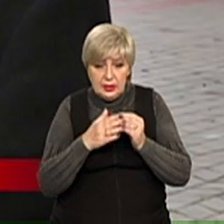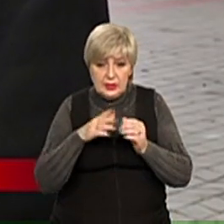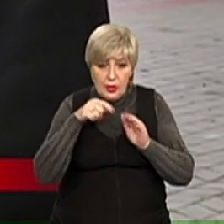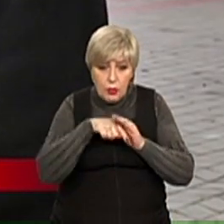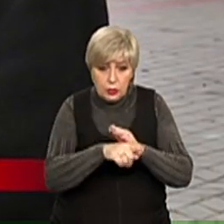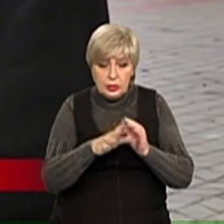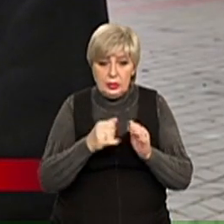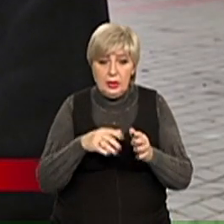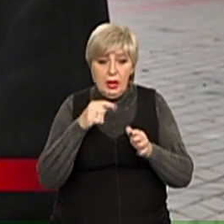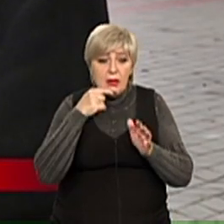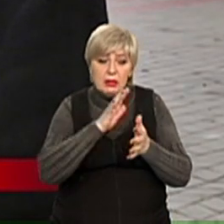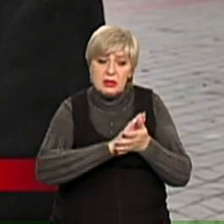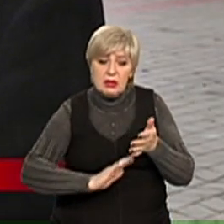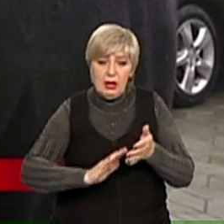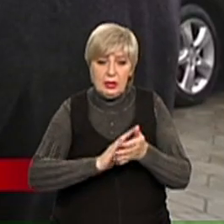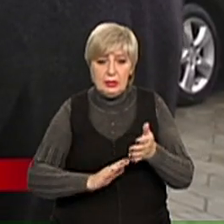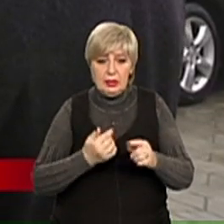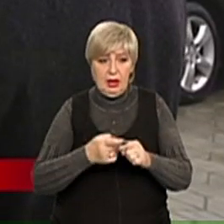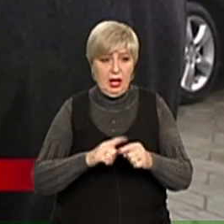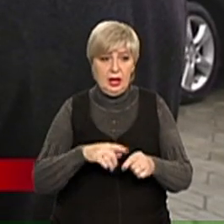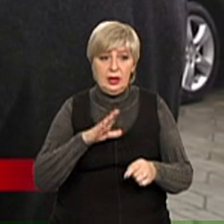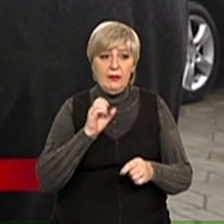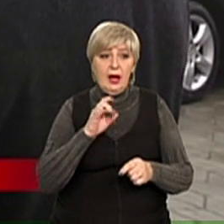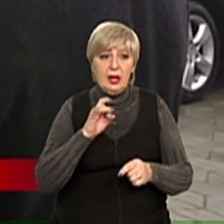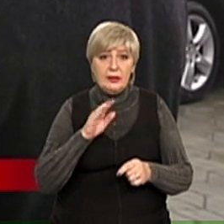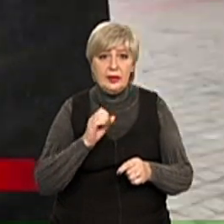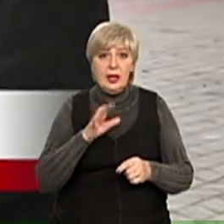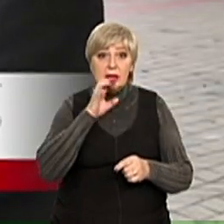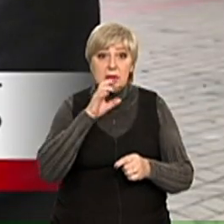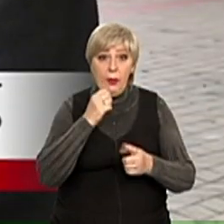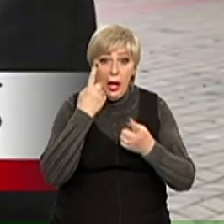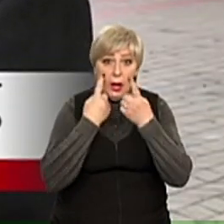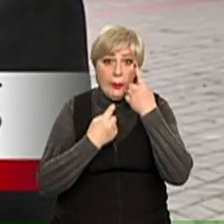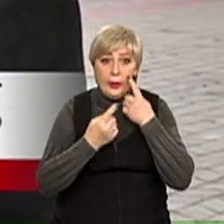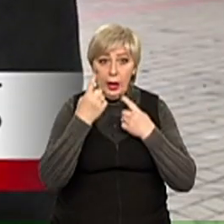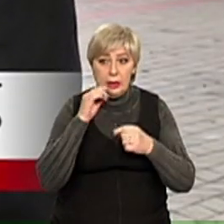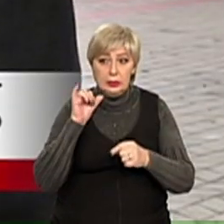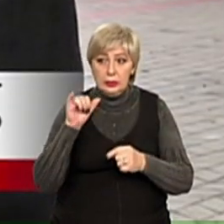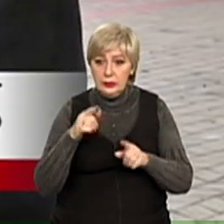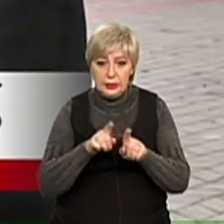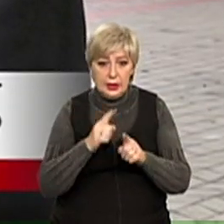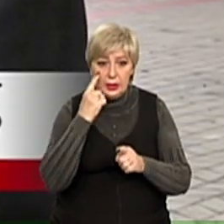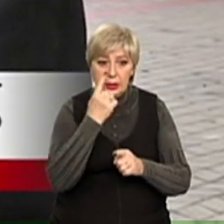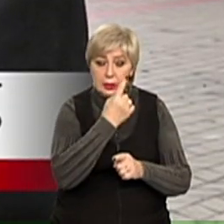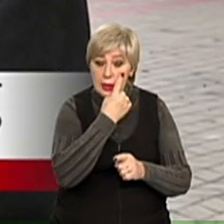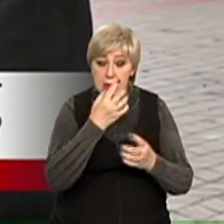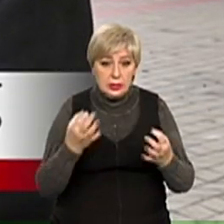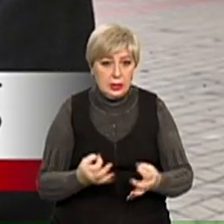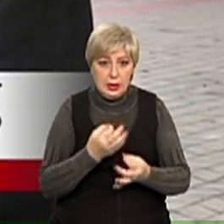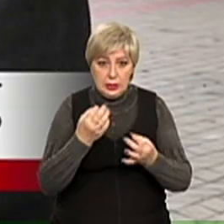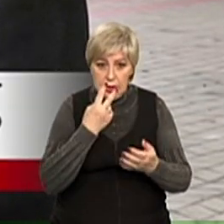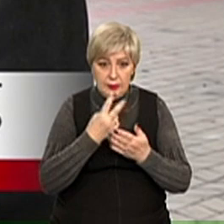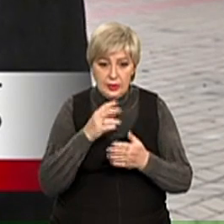Це варвар. Це не чоловік, це варвар. Собака плакала. У нього такі очі були, я таких собак, таких очей не бачив у